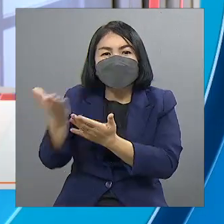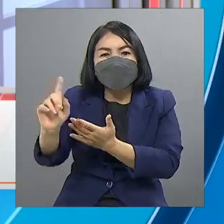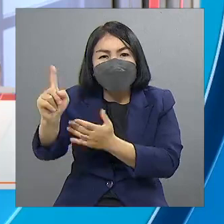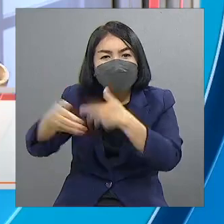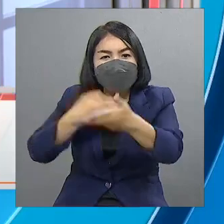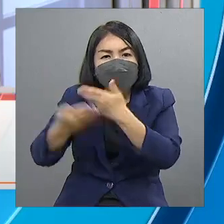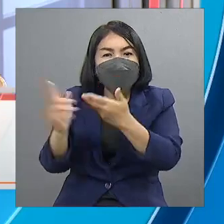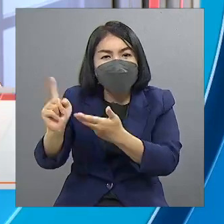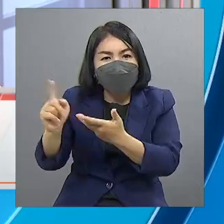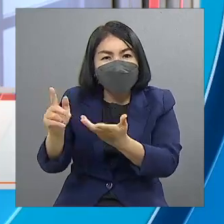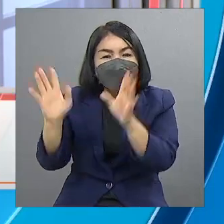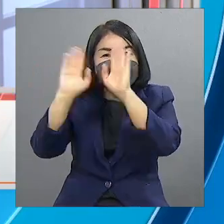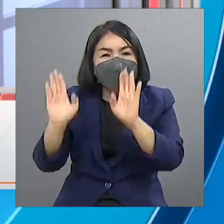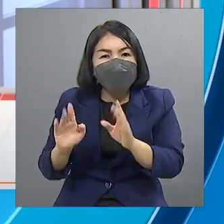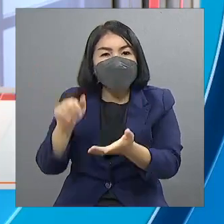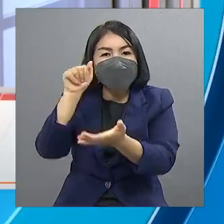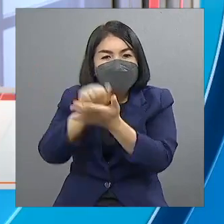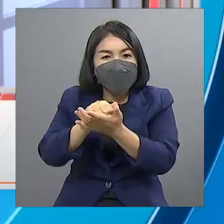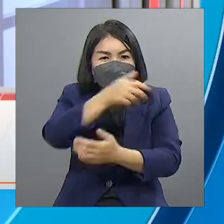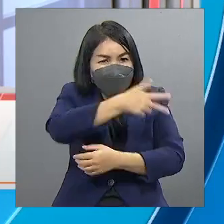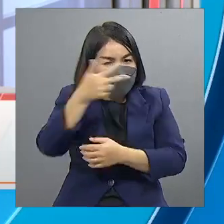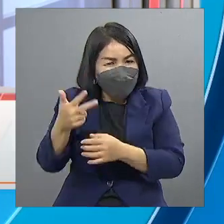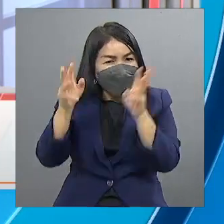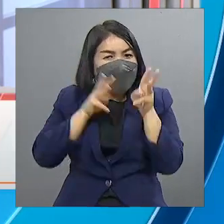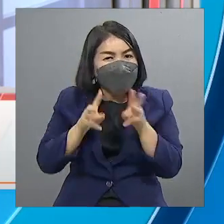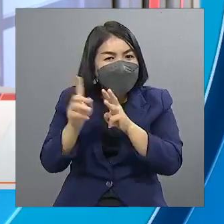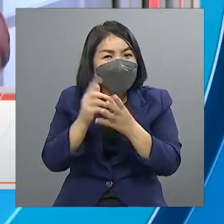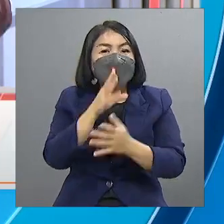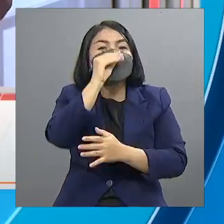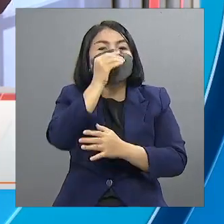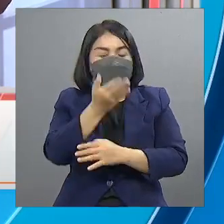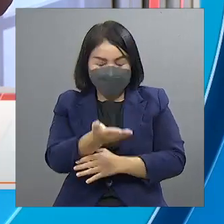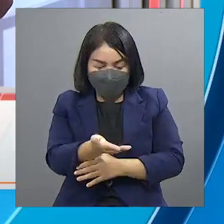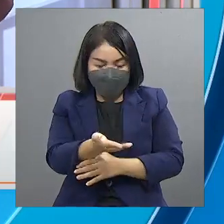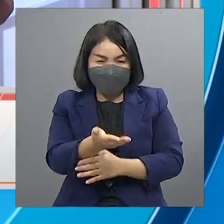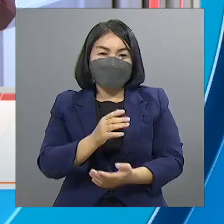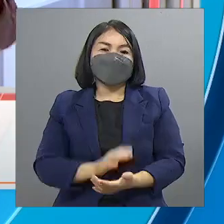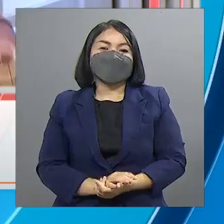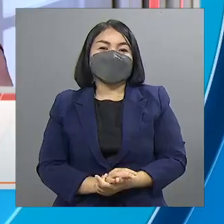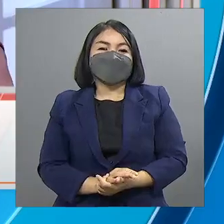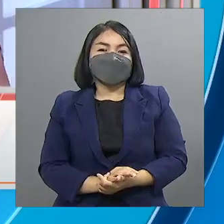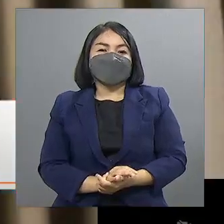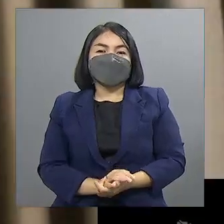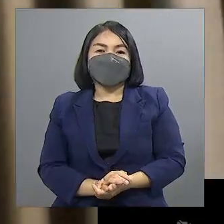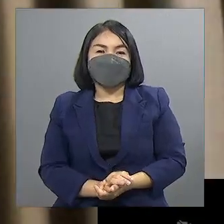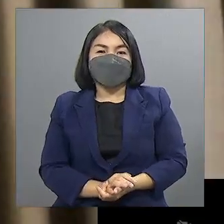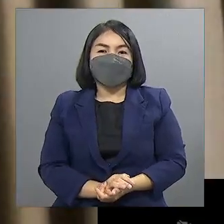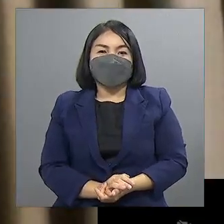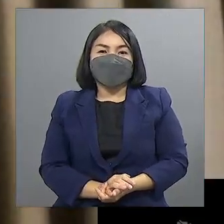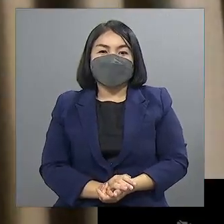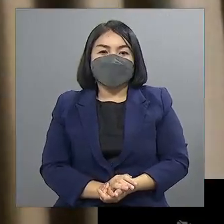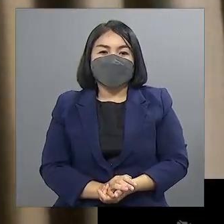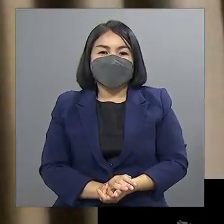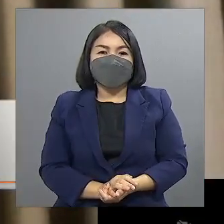ได้จากการสั่งซื้อในรายการของเราวันนี้ทำให้ดีทำให้ไหวถ้าทำได้ซุกี้หมดหม้อครับ ค่ะ